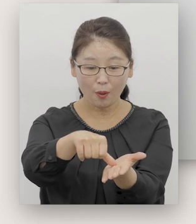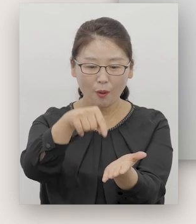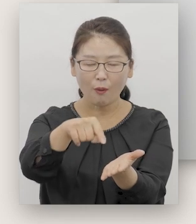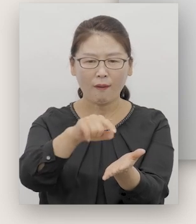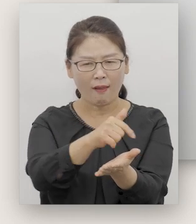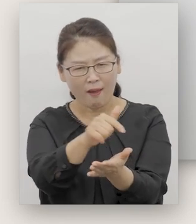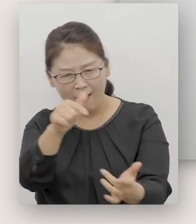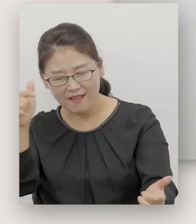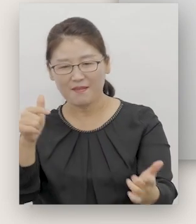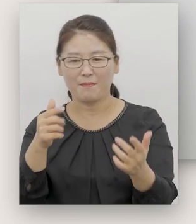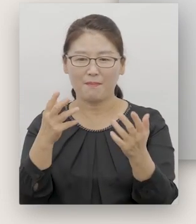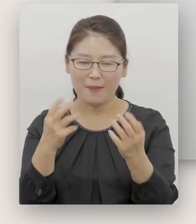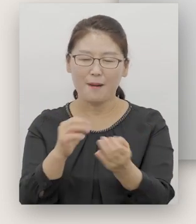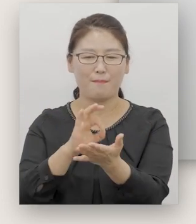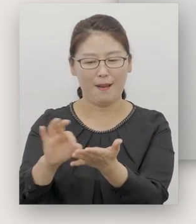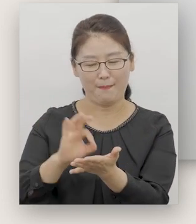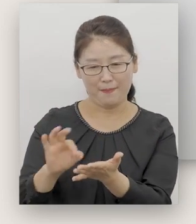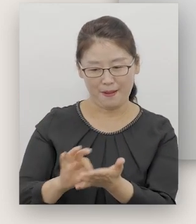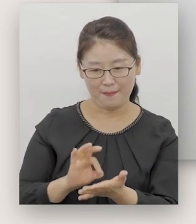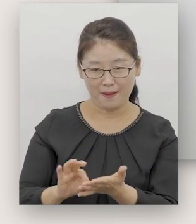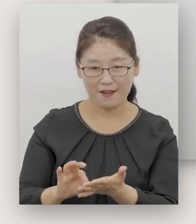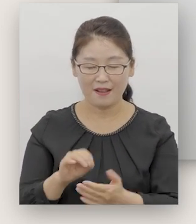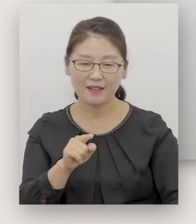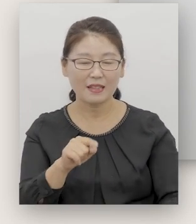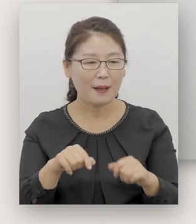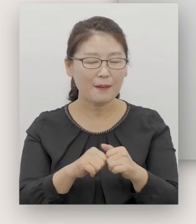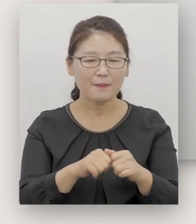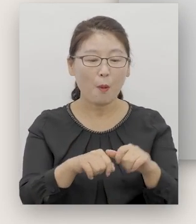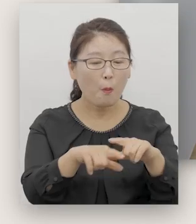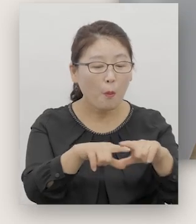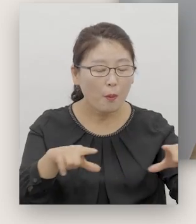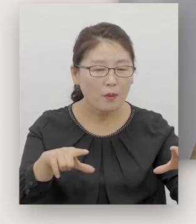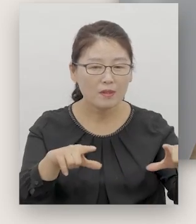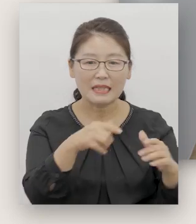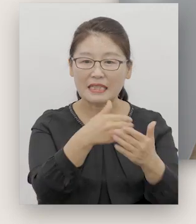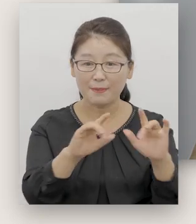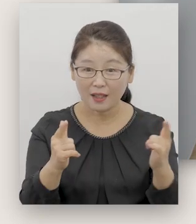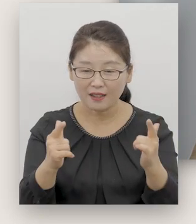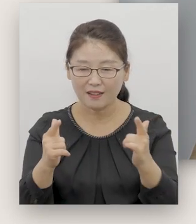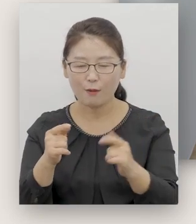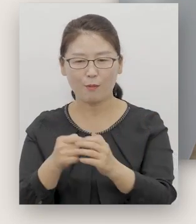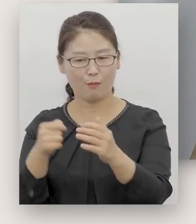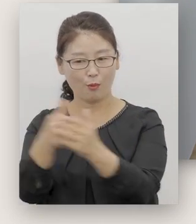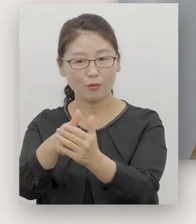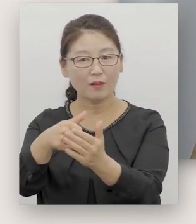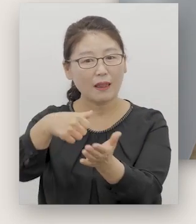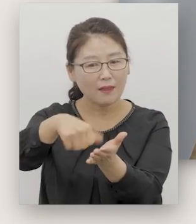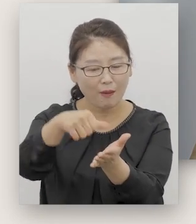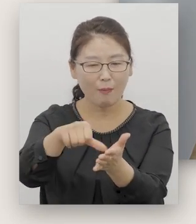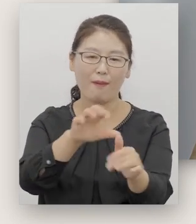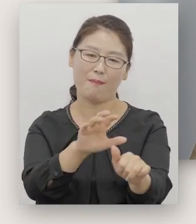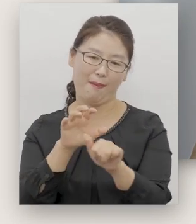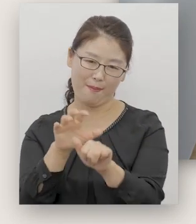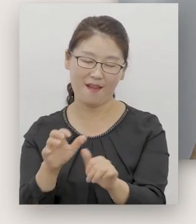전형적이지 않은 그런 미술 재료가 캔버스 위에 올라가게 되는 것이죠. 아까 보셨던 초콜릿 그라인더가 이 작업에서도